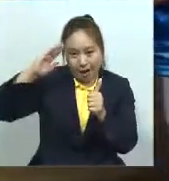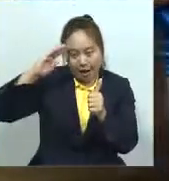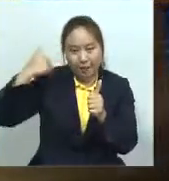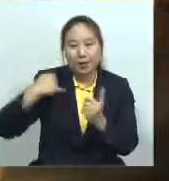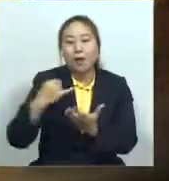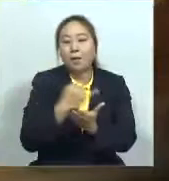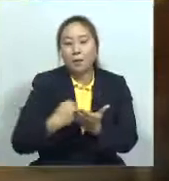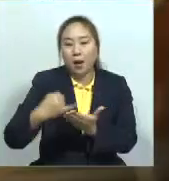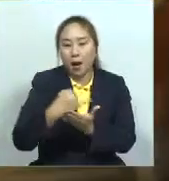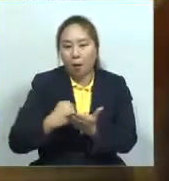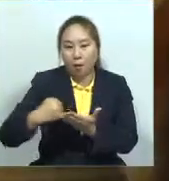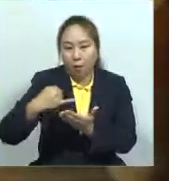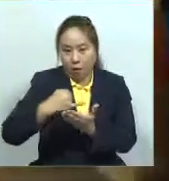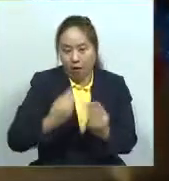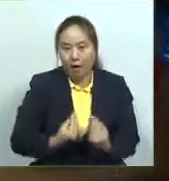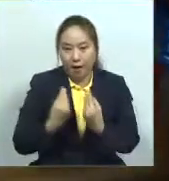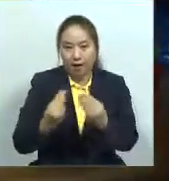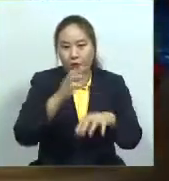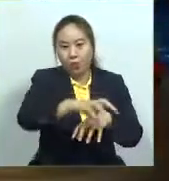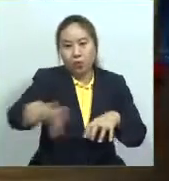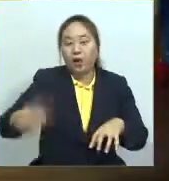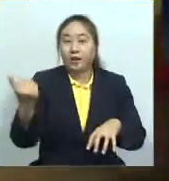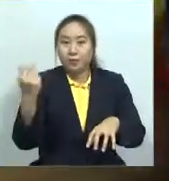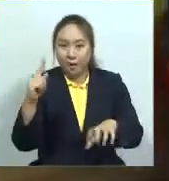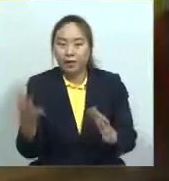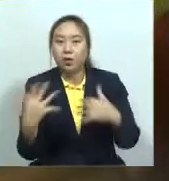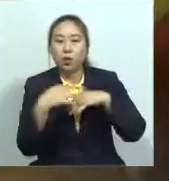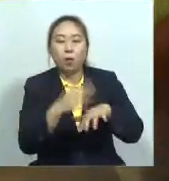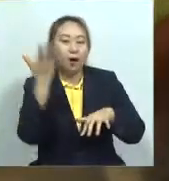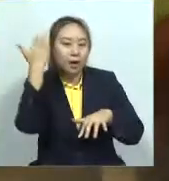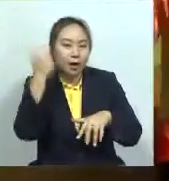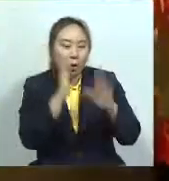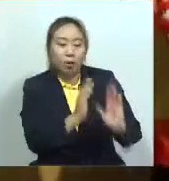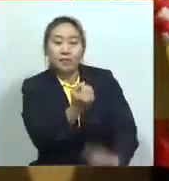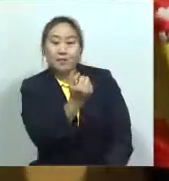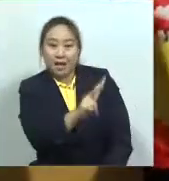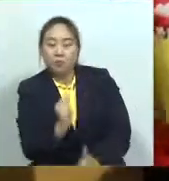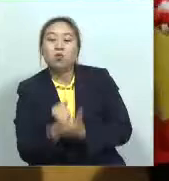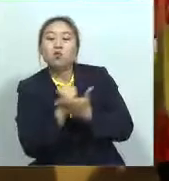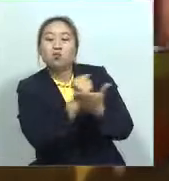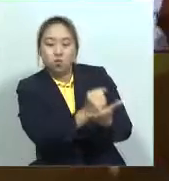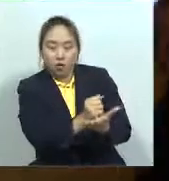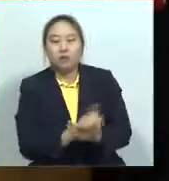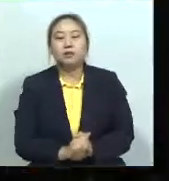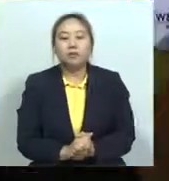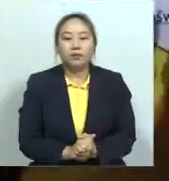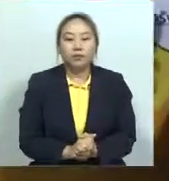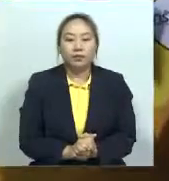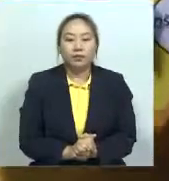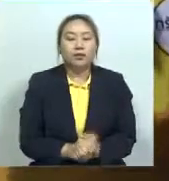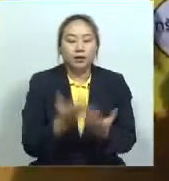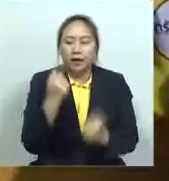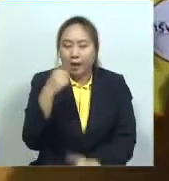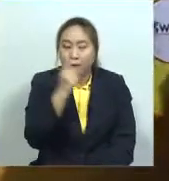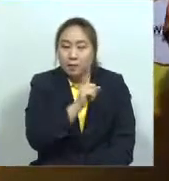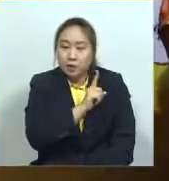ภาพวาด The Heroes แก่11หน่วยงานที่เข้าร่วมในภารกิจช่วยเหลือ13หมูป่าด้วยที่กำลังมอบกันอยู่เนี่ยนะคะซึ่งผู้